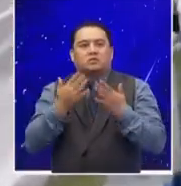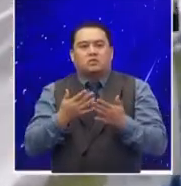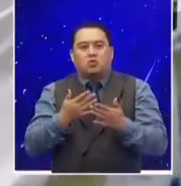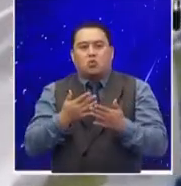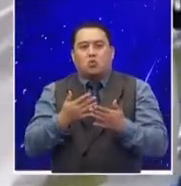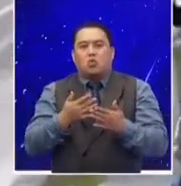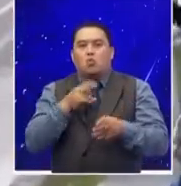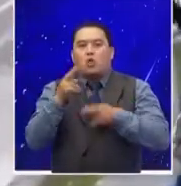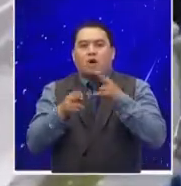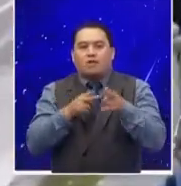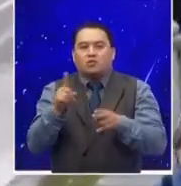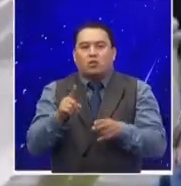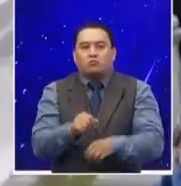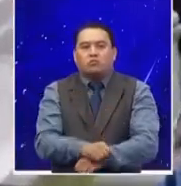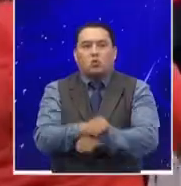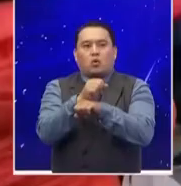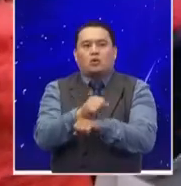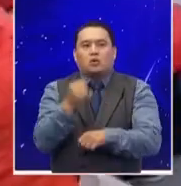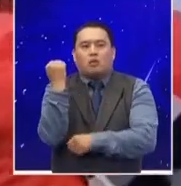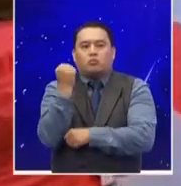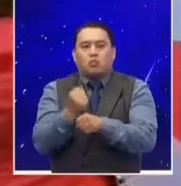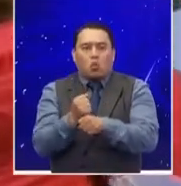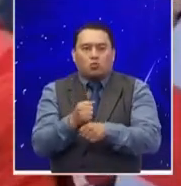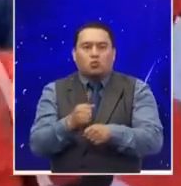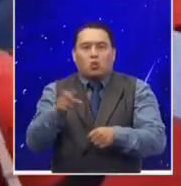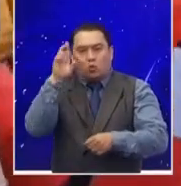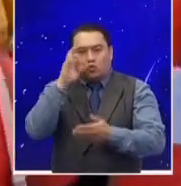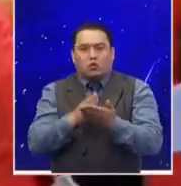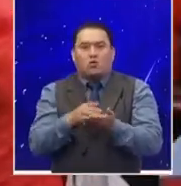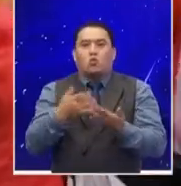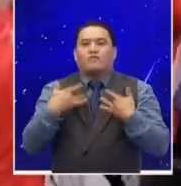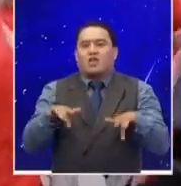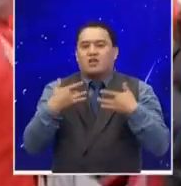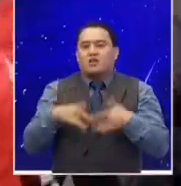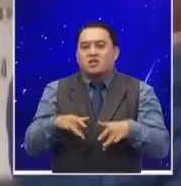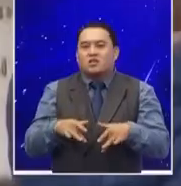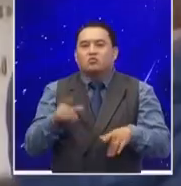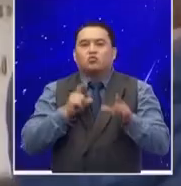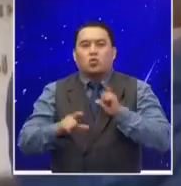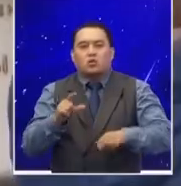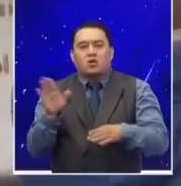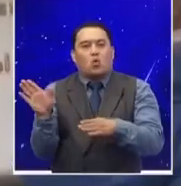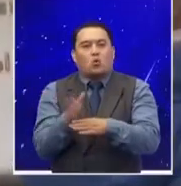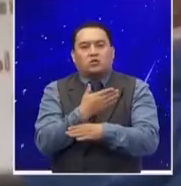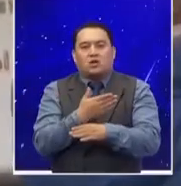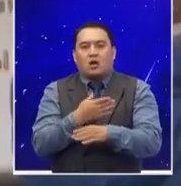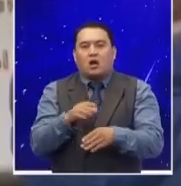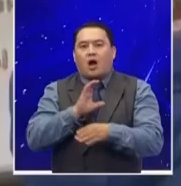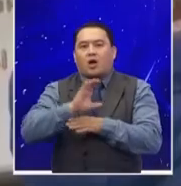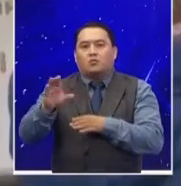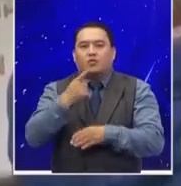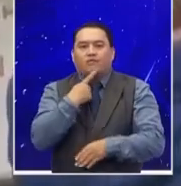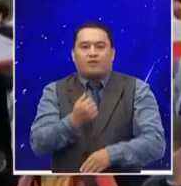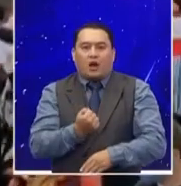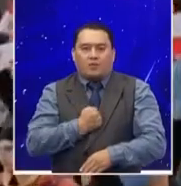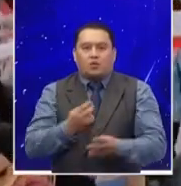никого не уговаривать, бастующих рабочих, медиков и госслужащих увольнять, а студентов отчислять и отправлять в